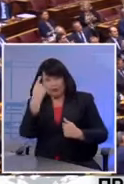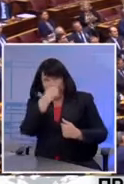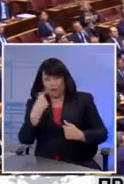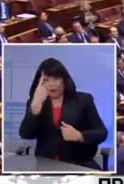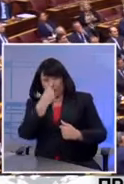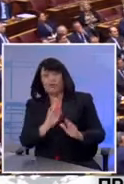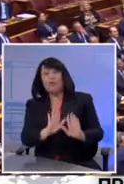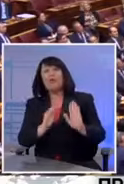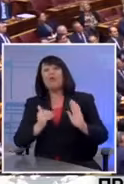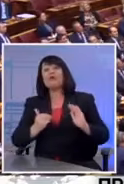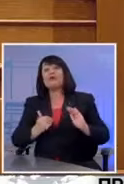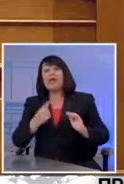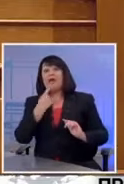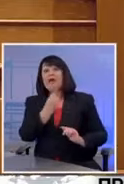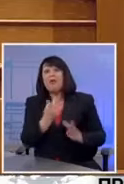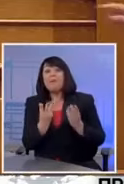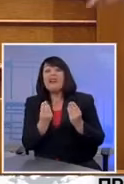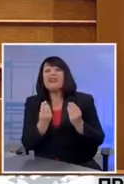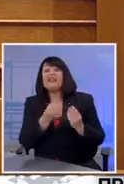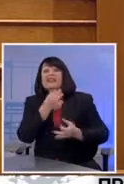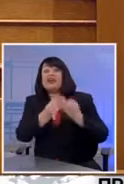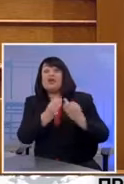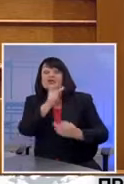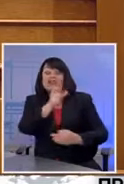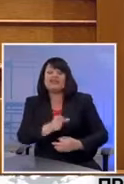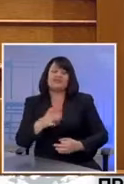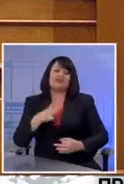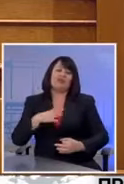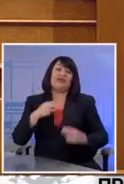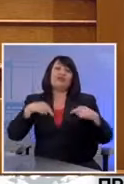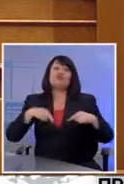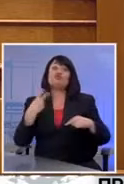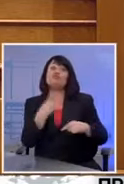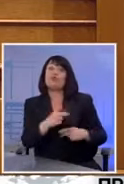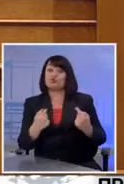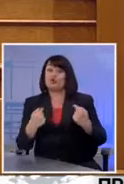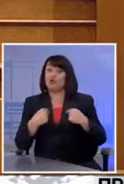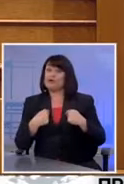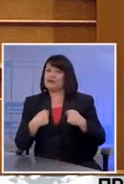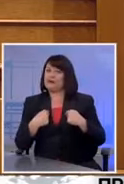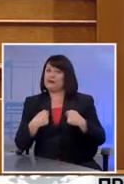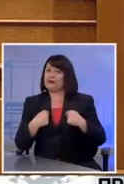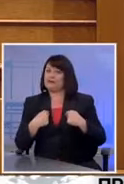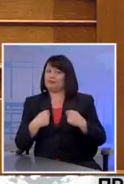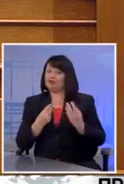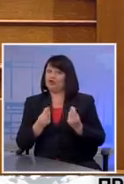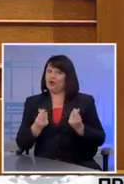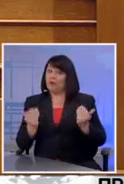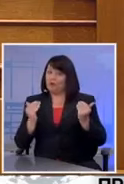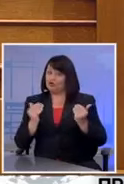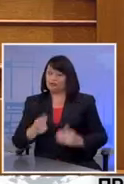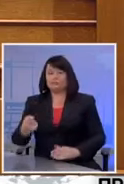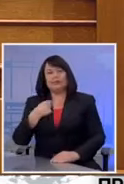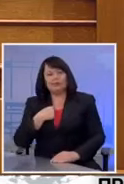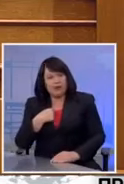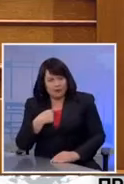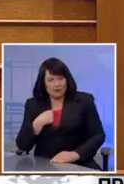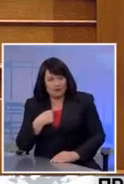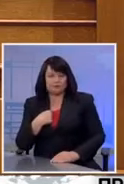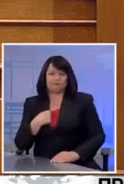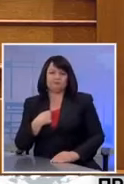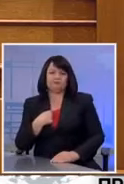Εγώ από αυτό το βήμα θα σας μιλάω στον πληθυντικό. Εσείς μιλήστε όπως θέλετε στους υπουργούς σας. Λοιπόν, όταν εγώ λοιπόν κύριε Τσίπρα